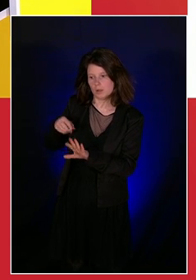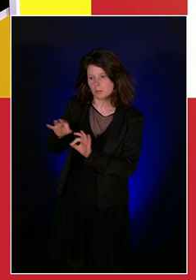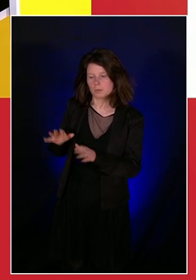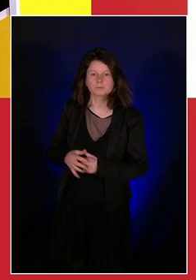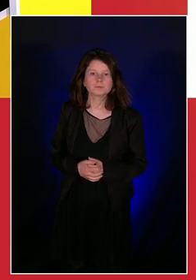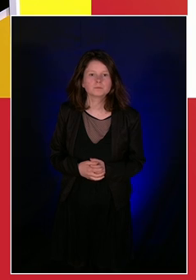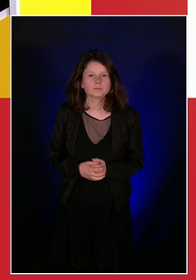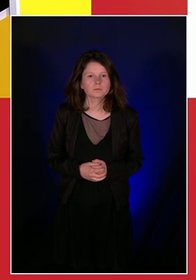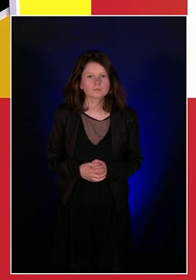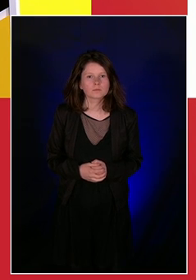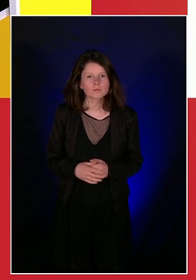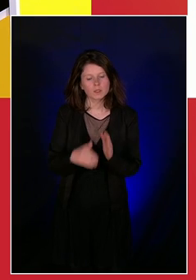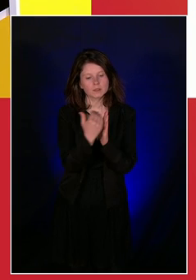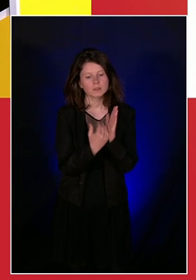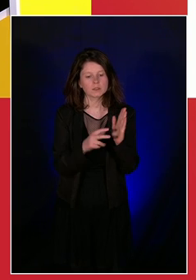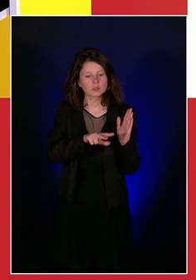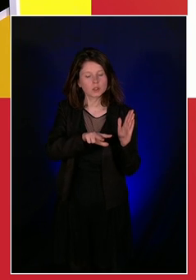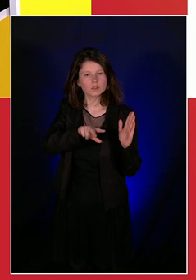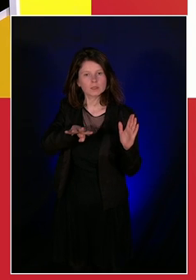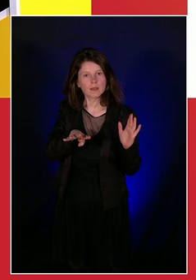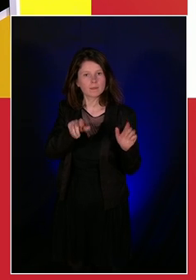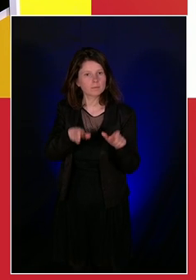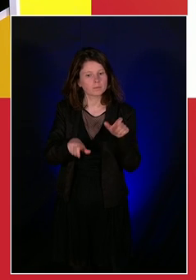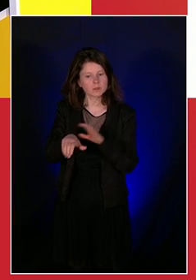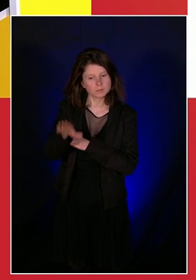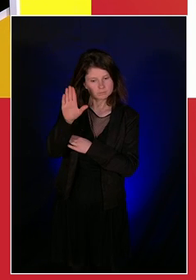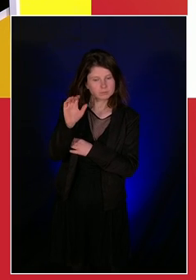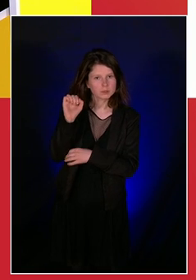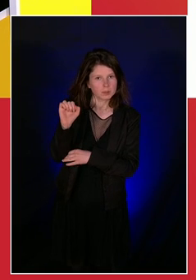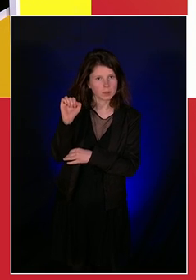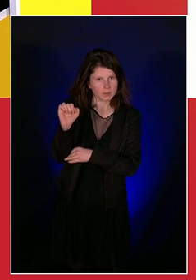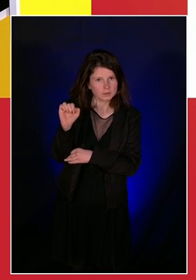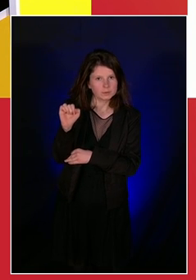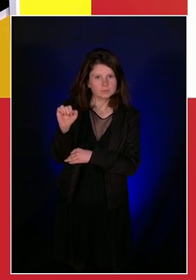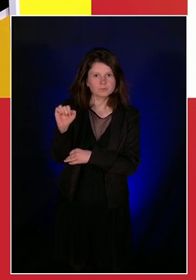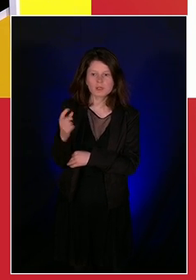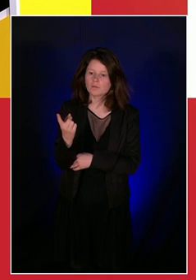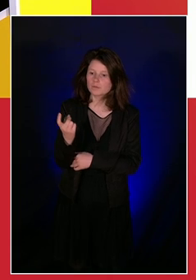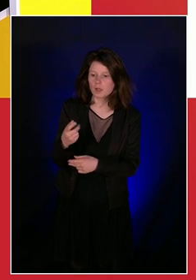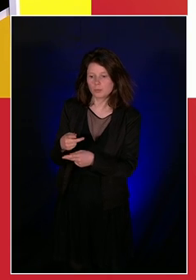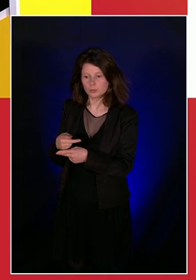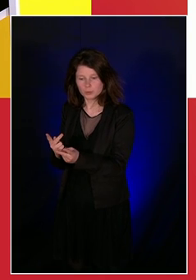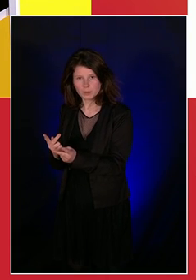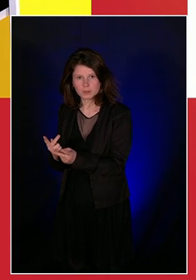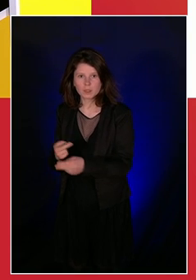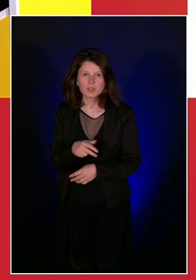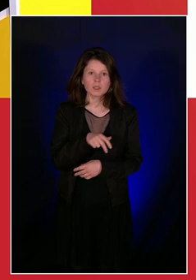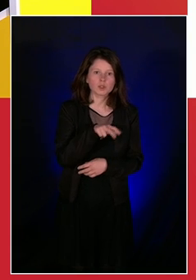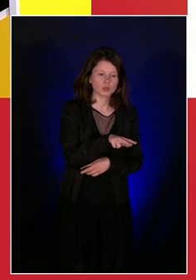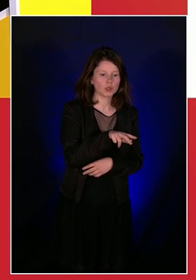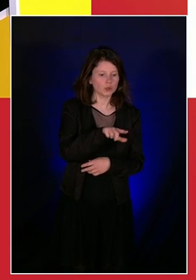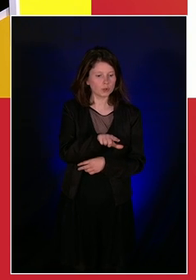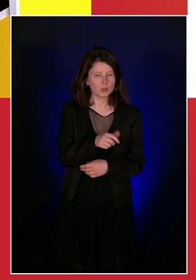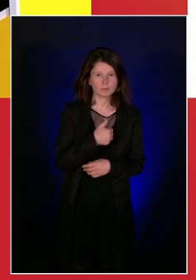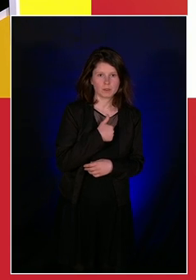liste composée de 34 camarades issus du public 32 du privé dont une retraité 24 son